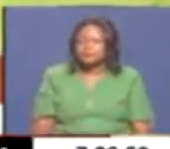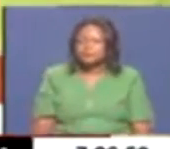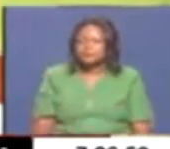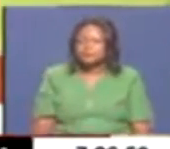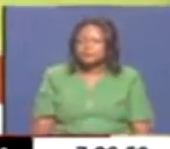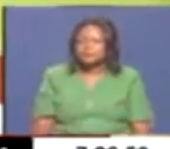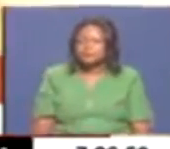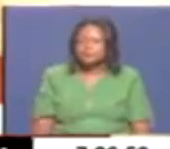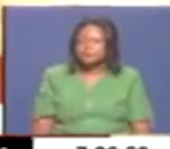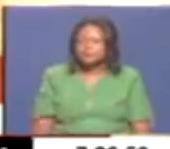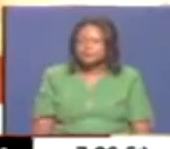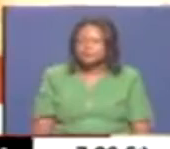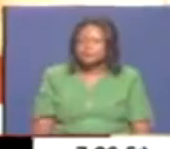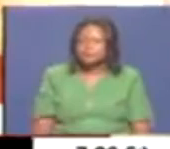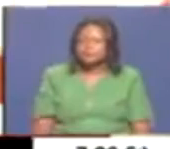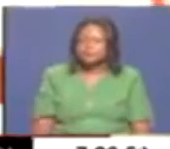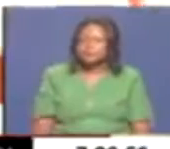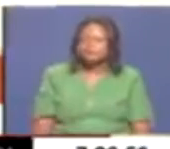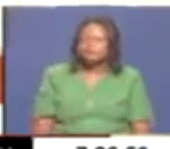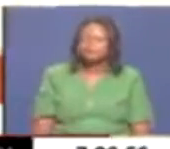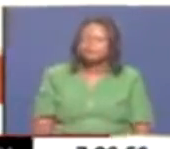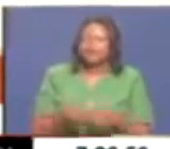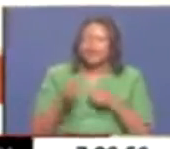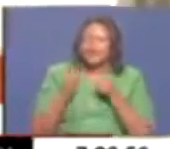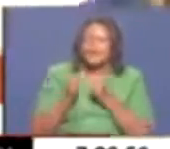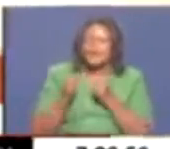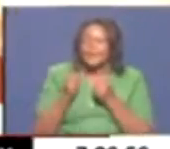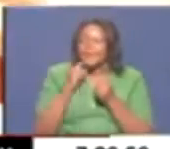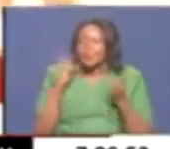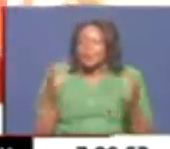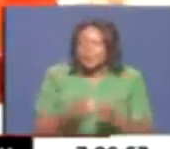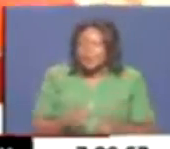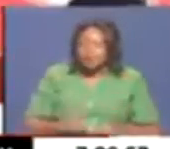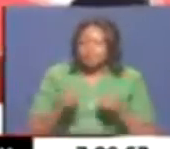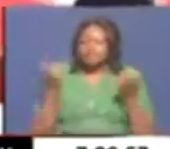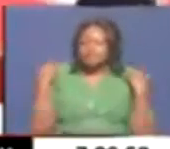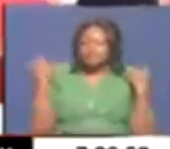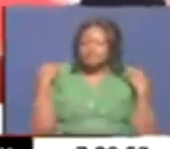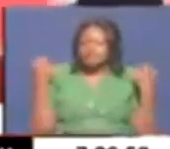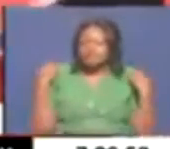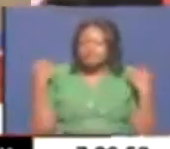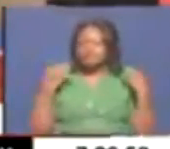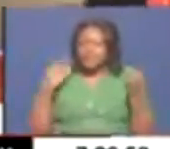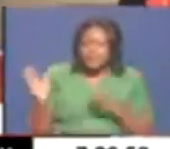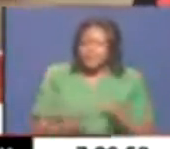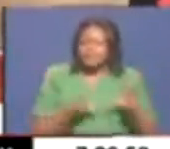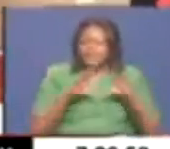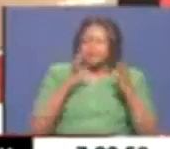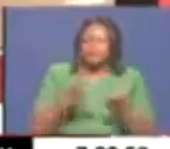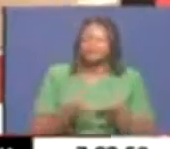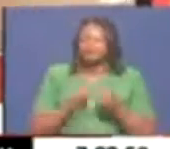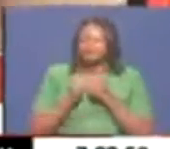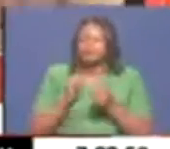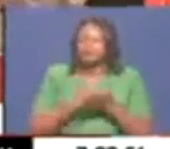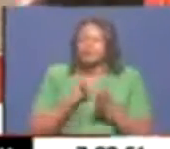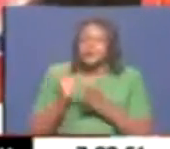Timu ya taifa ya wanaume ya ndondi ilimarisha mazoezi yake huku ikijiandaa kwa mashindano ya dunia yatakayoandaliwa kuanzia tarehe